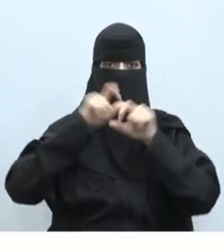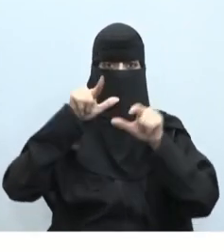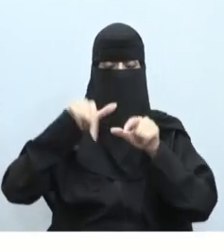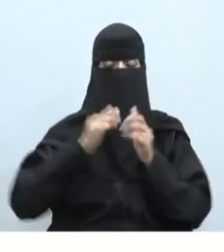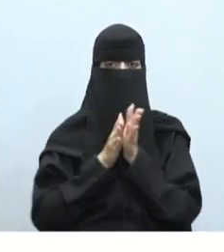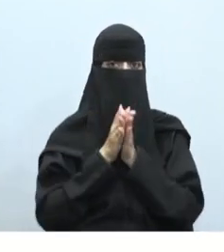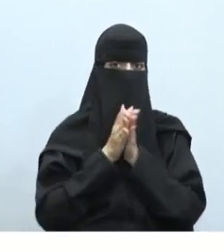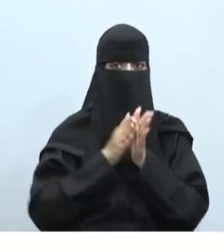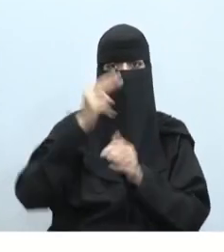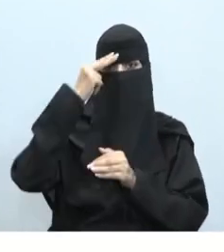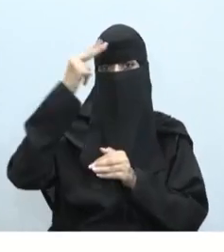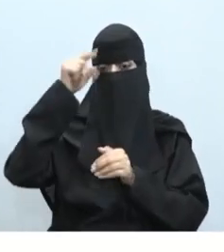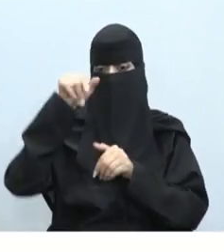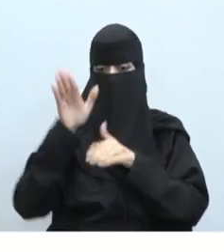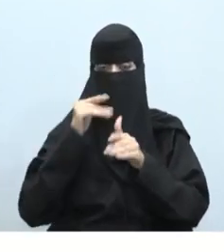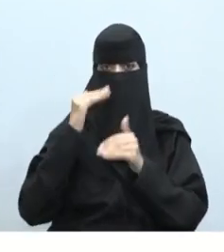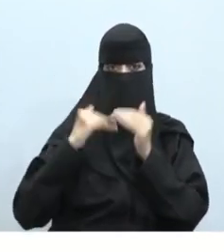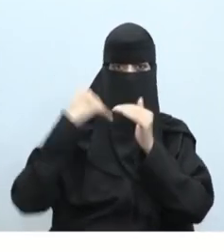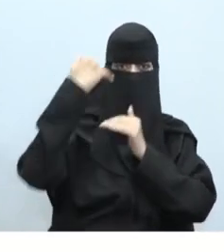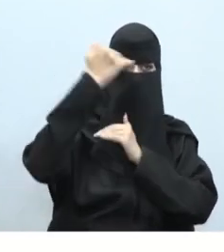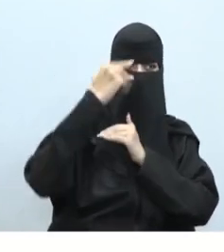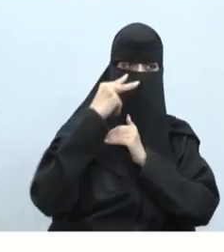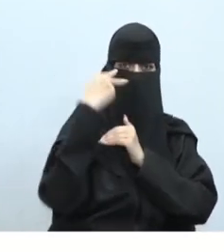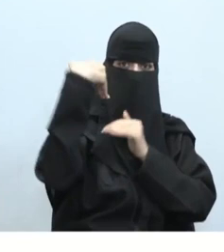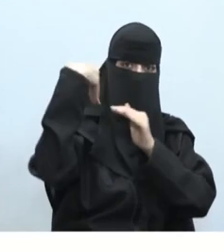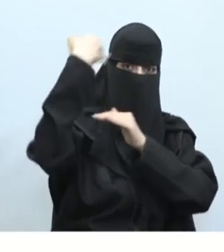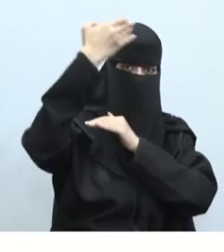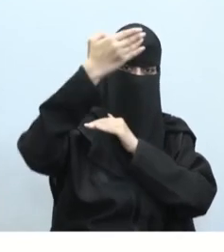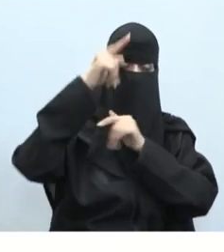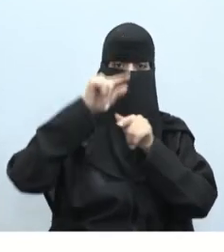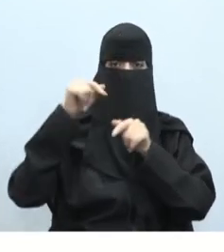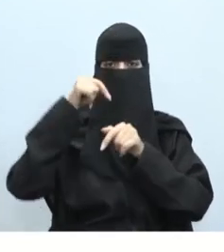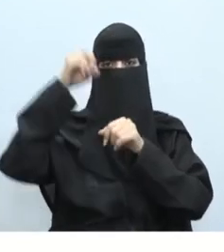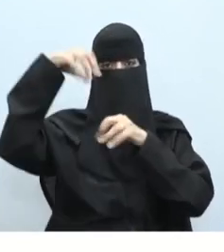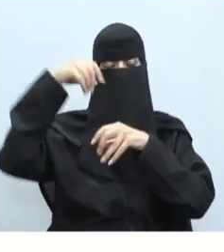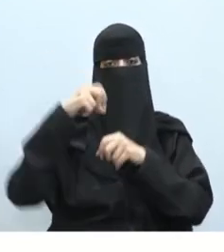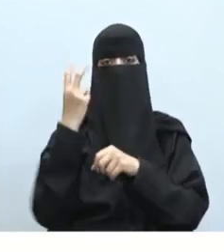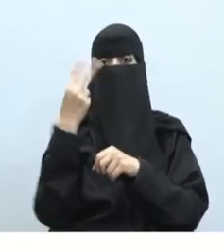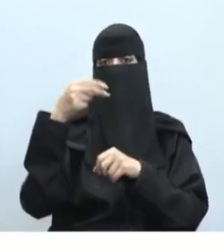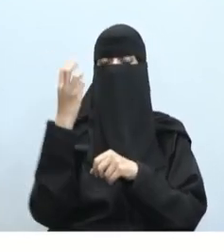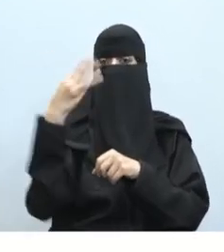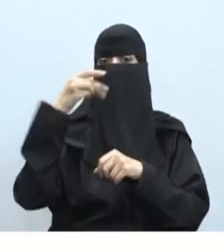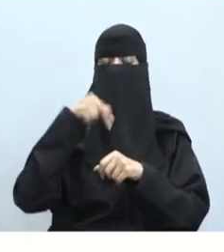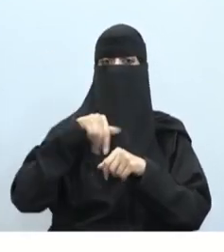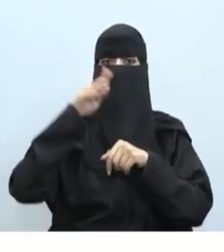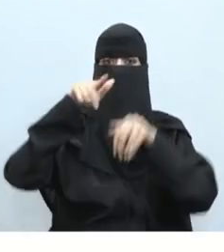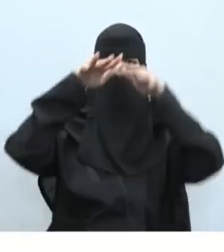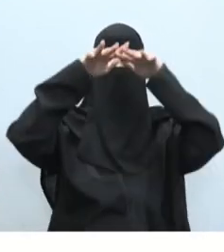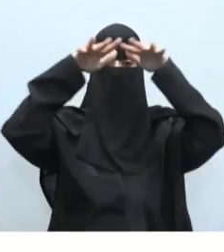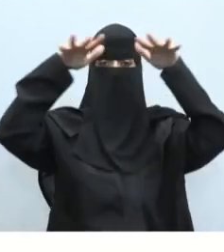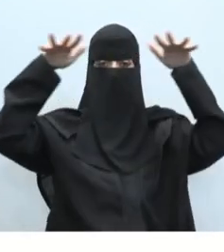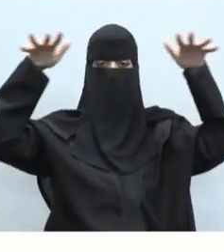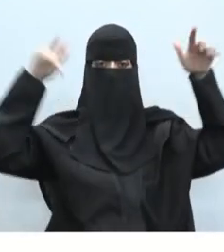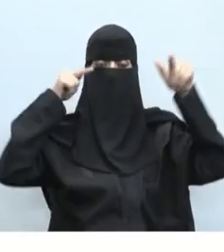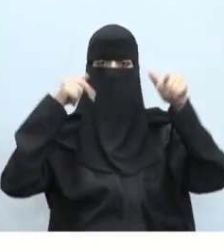اهتمام المملكه العربيه السعوديه ورؤيتها او رؤيتها المباركه 2030 بالفضاء وعلوم